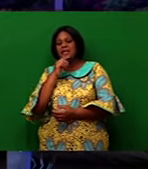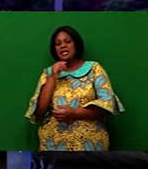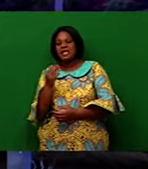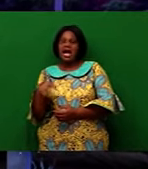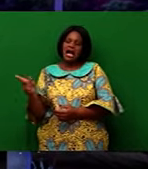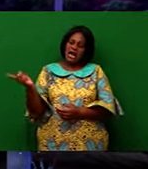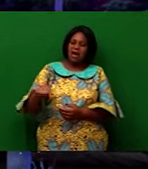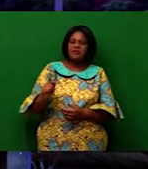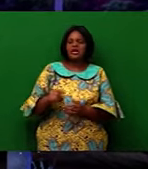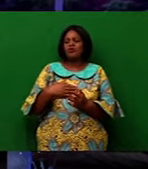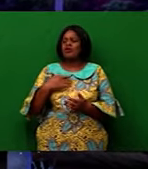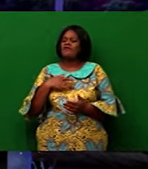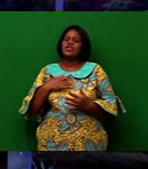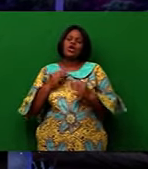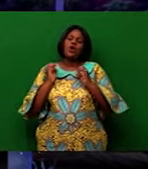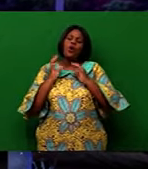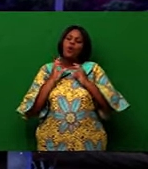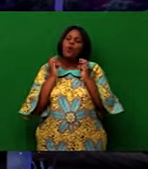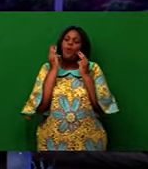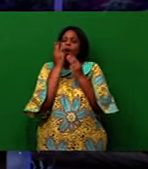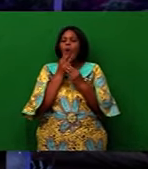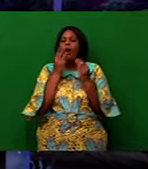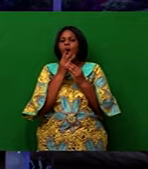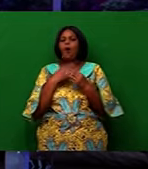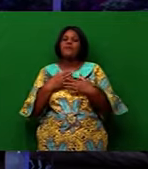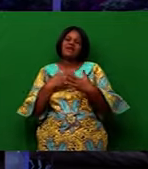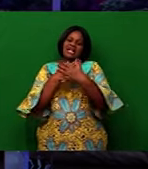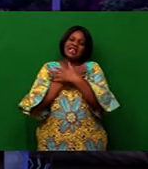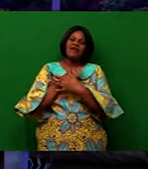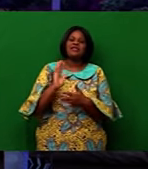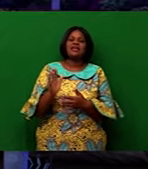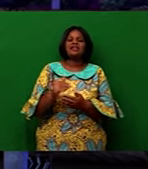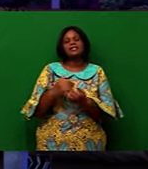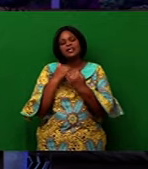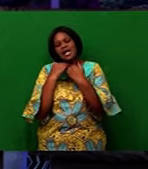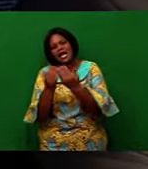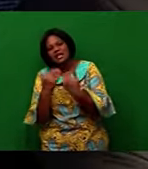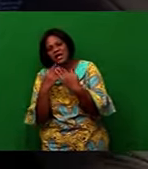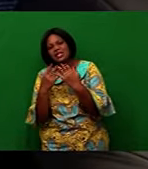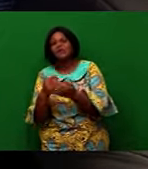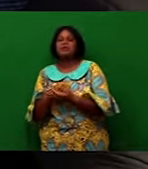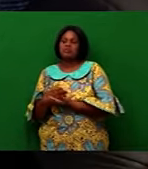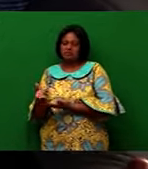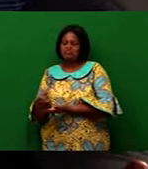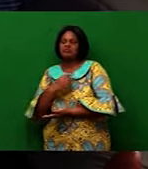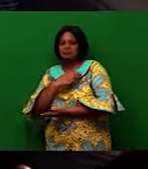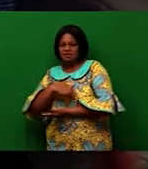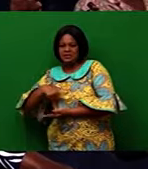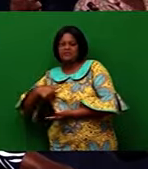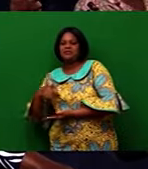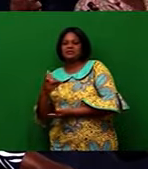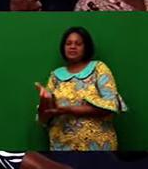tinonzwa kudzirwa tinonzwa kutsigirwa ngatiisei maoko kuna changamire chiduku